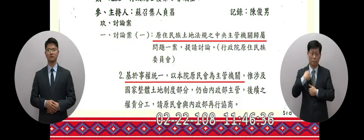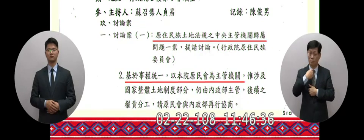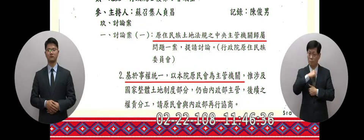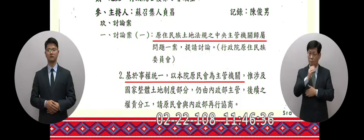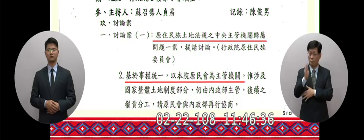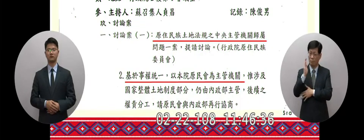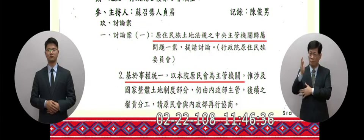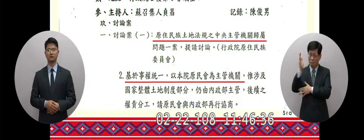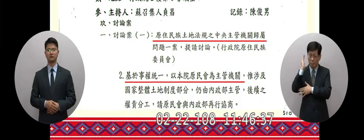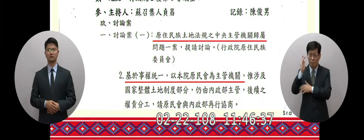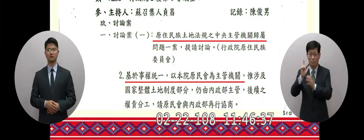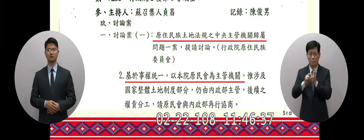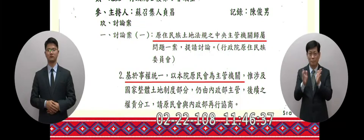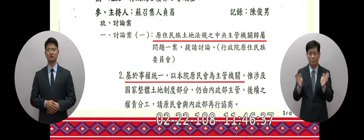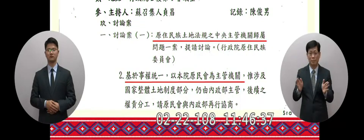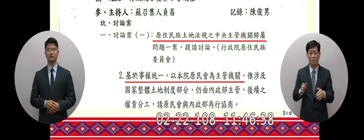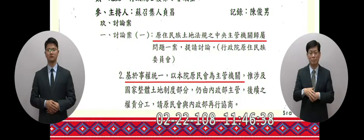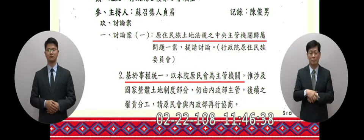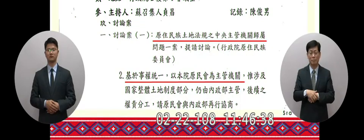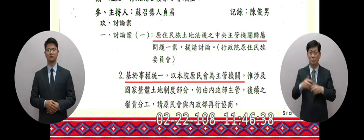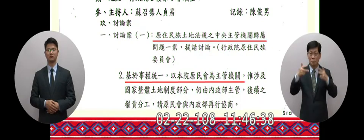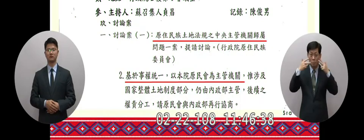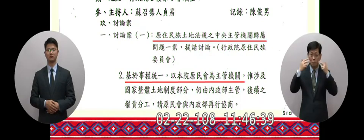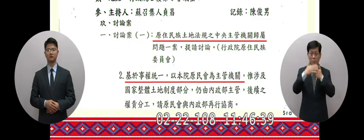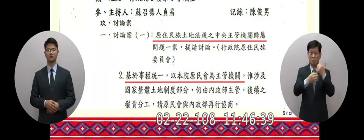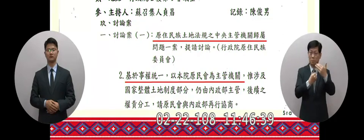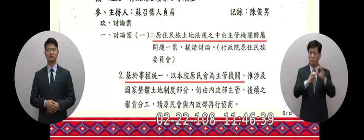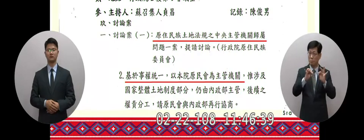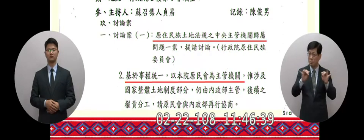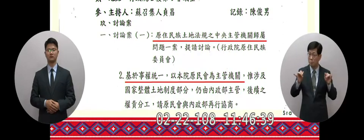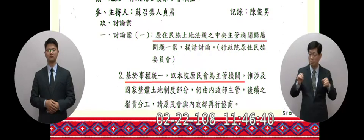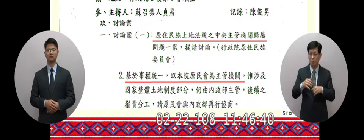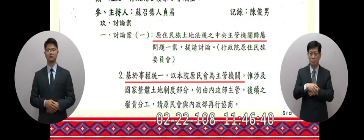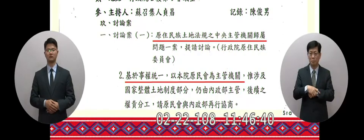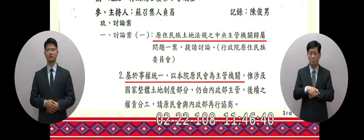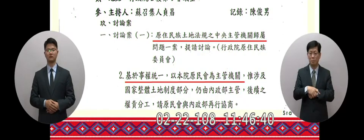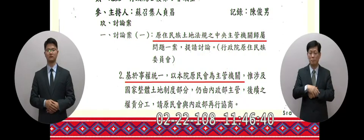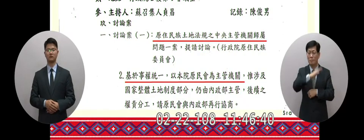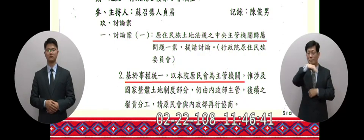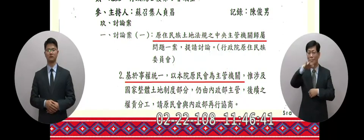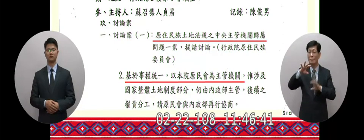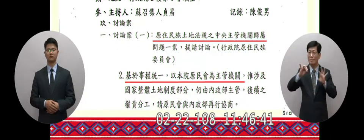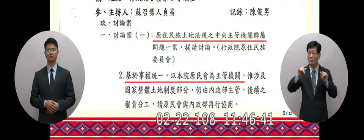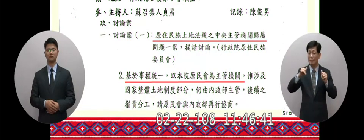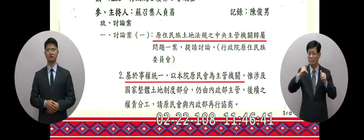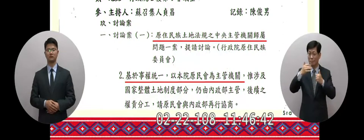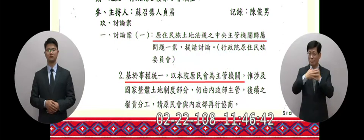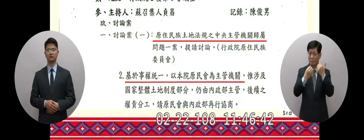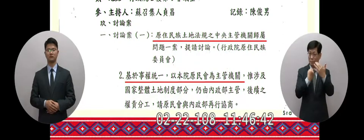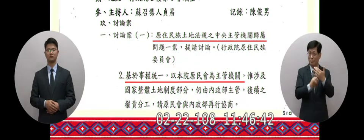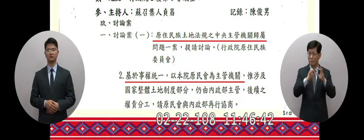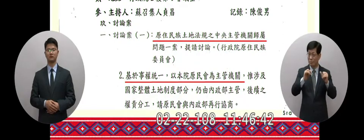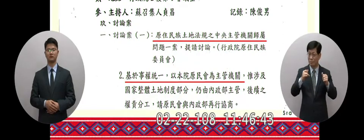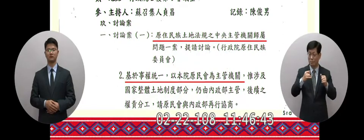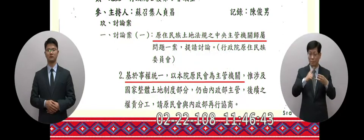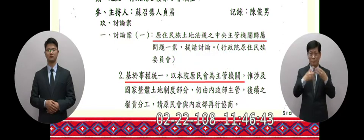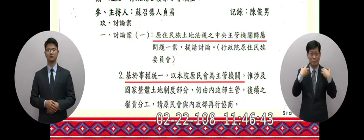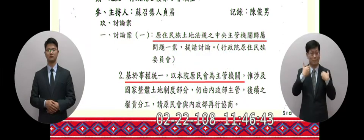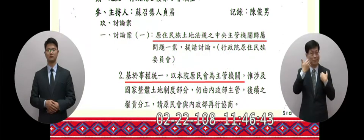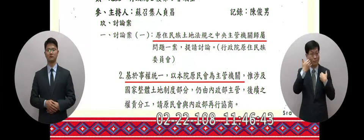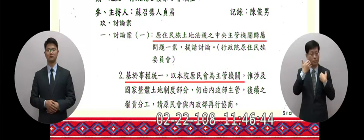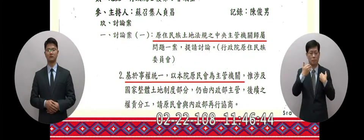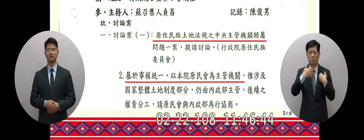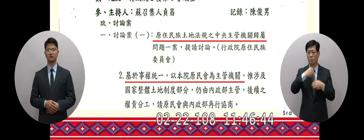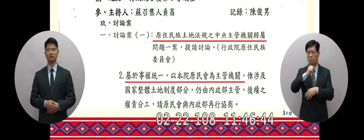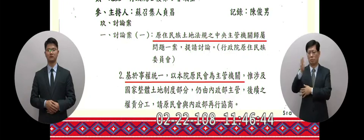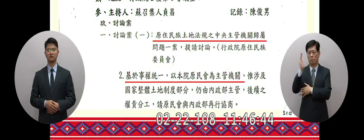湾省政府时代，原住民保留地的一条叫《山地保留地管理办法》，主管机关是谁呢？是